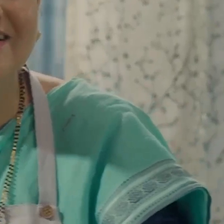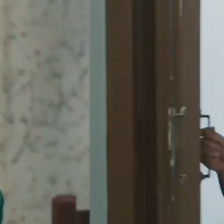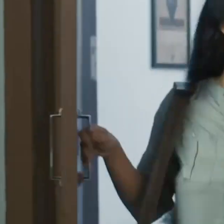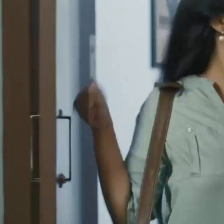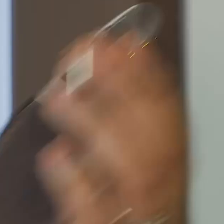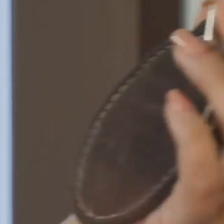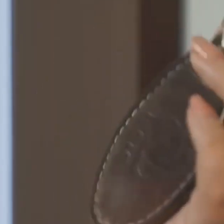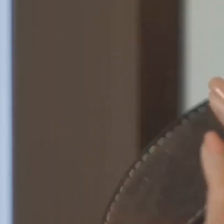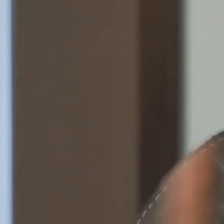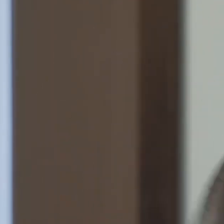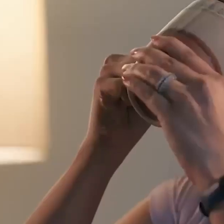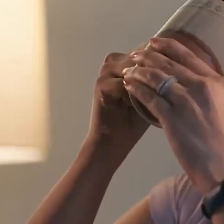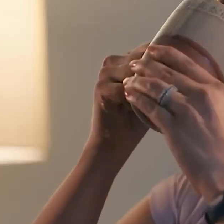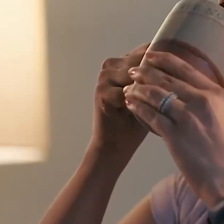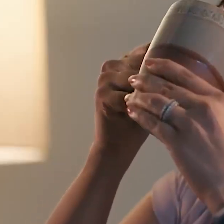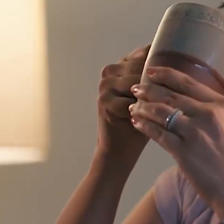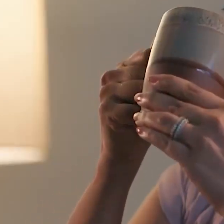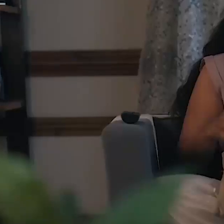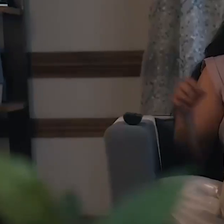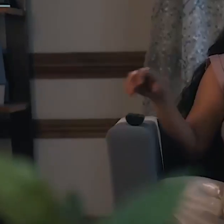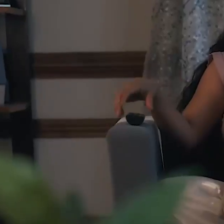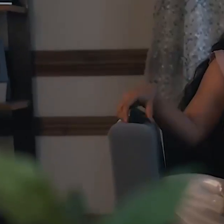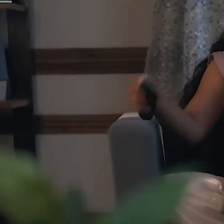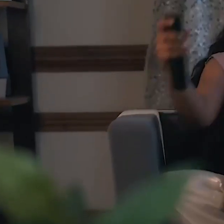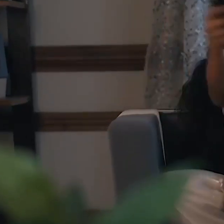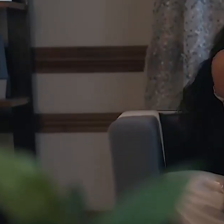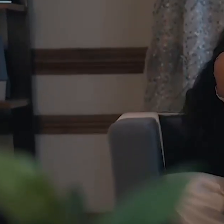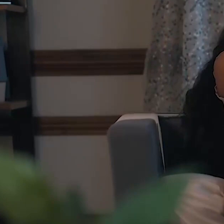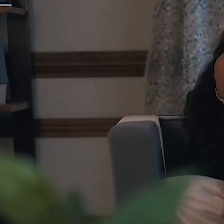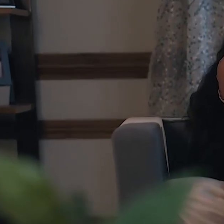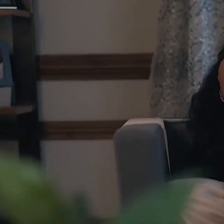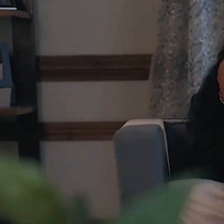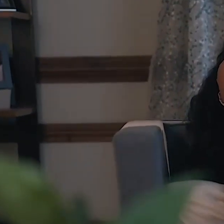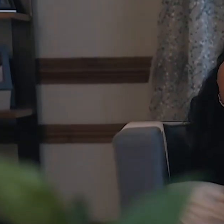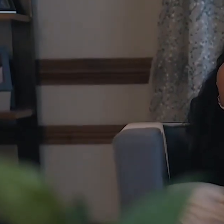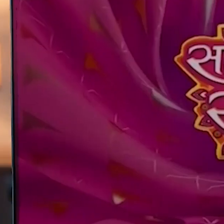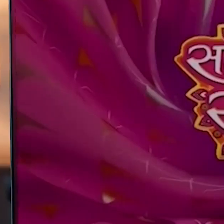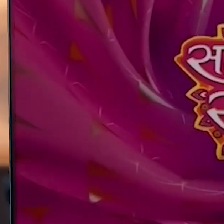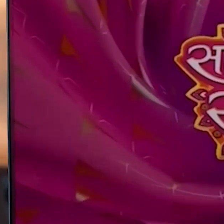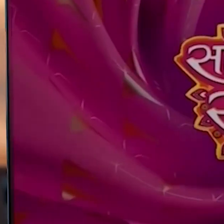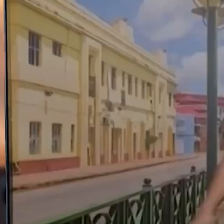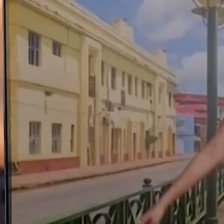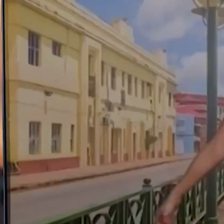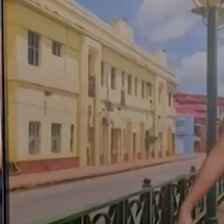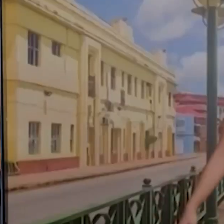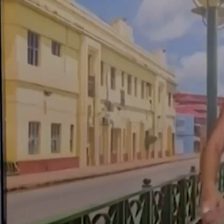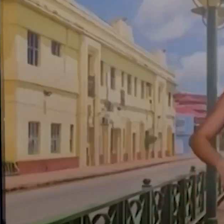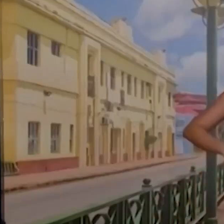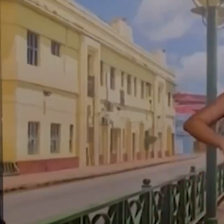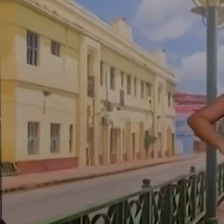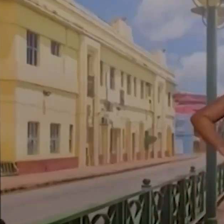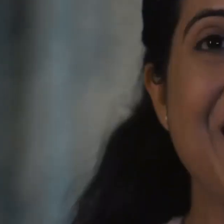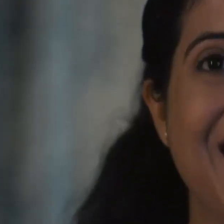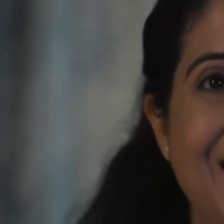और ये है इनकी बहु, पूरे दिन ऑफिस की टेंशन हो जाए गॉन जब ये करें अपना फेवरेट शो फ्री टाइम